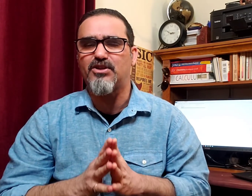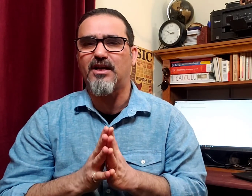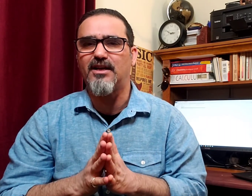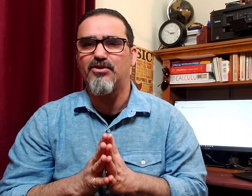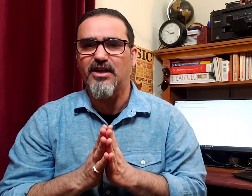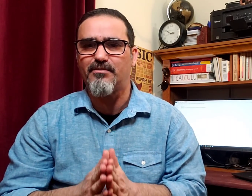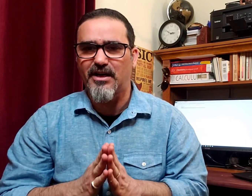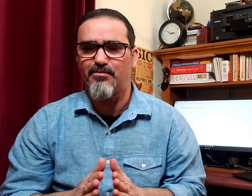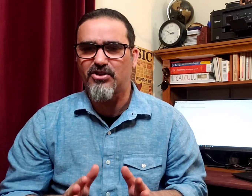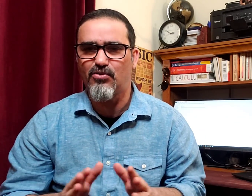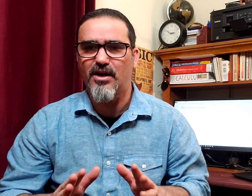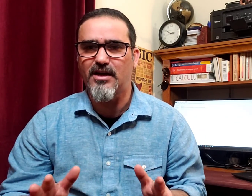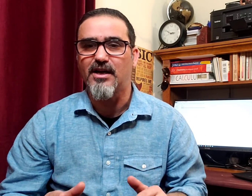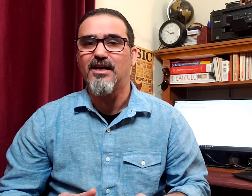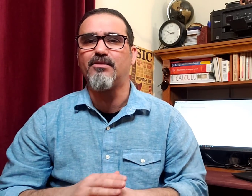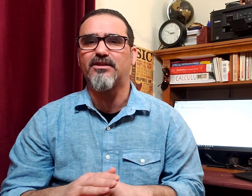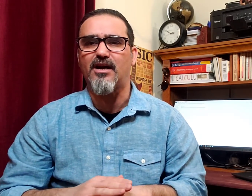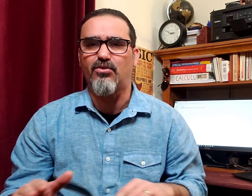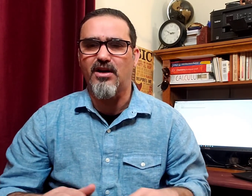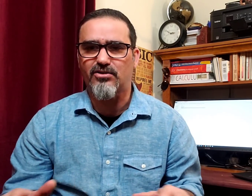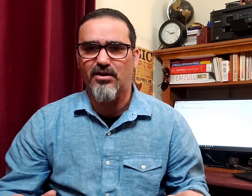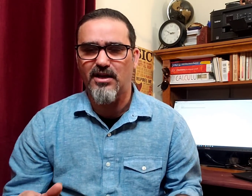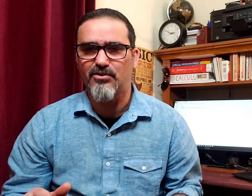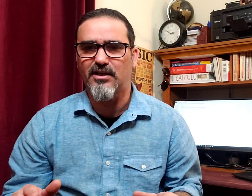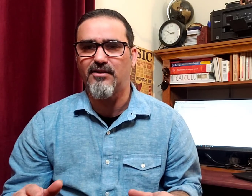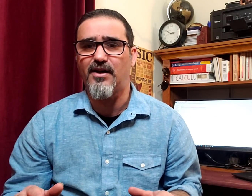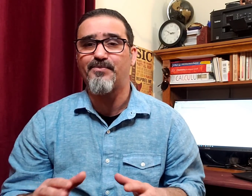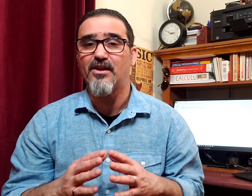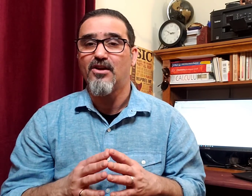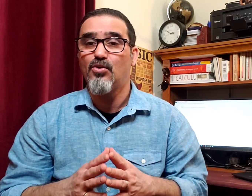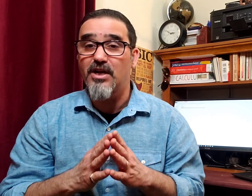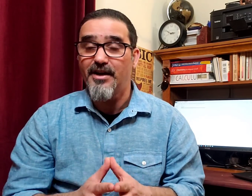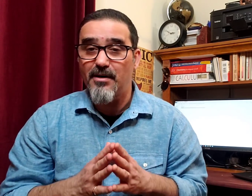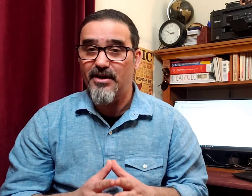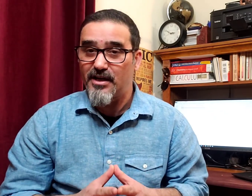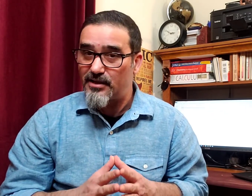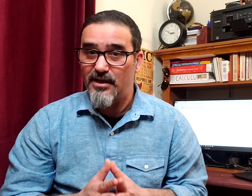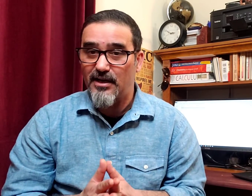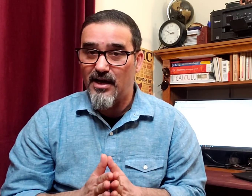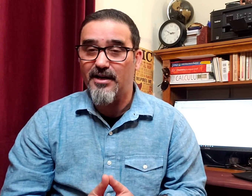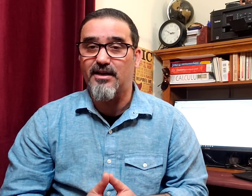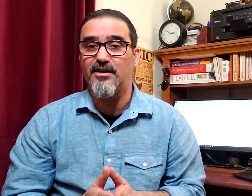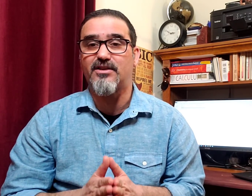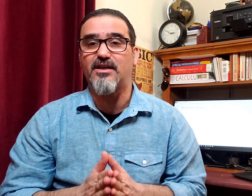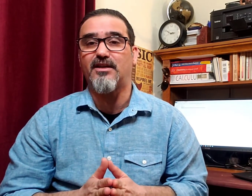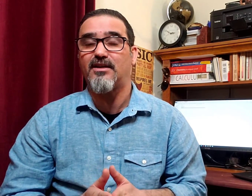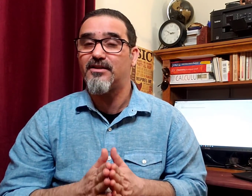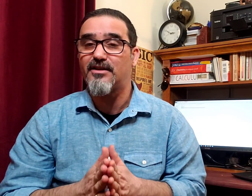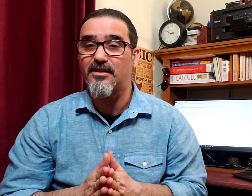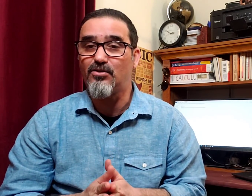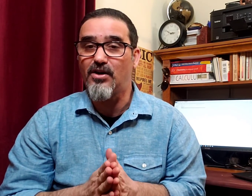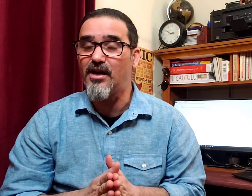اساسا باش يخلي ماشي غير المغرب، ماشي هو هذاك المنطقه كلها خصو يخليها متخلفه. وتحية مني كذلك الأحرار ديال